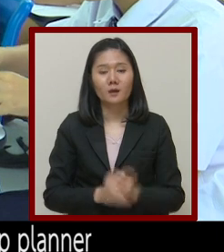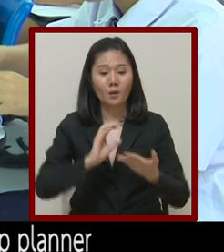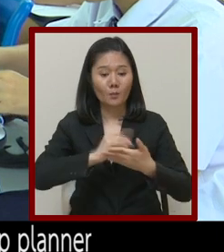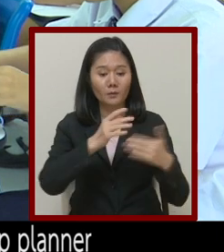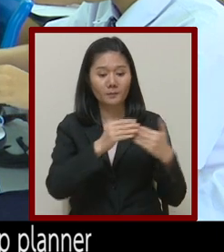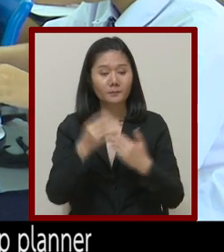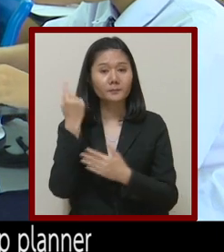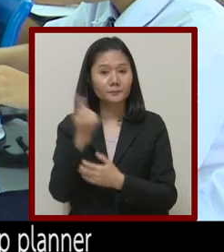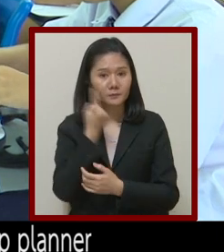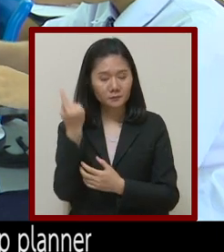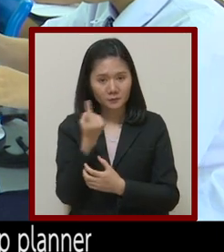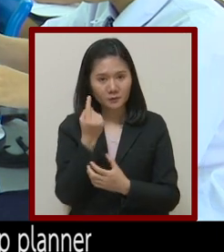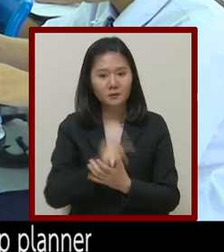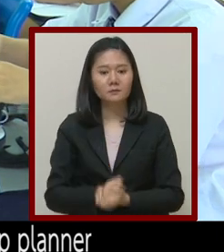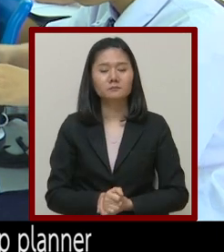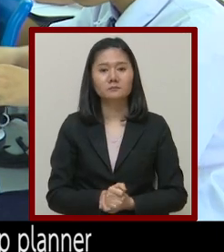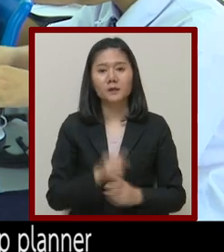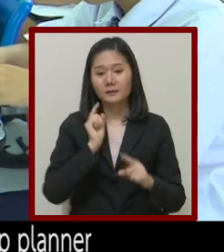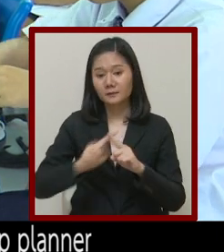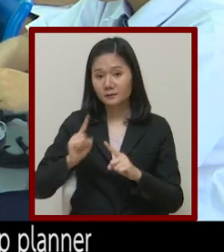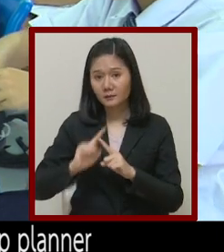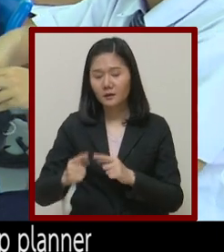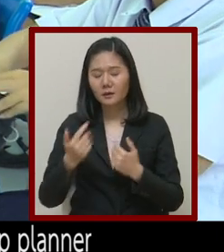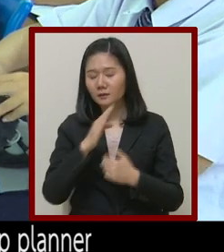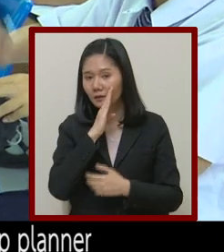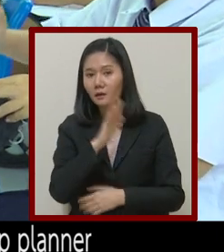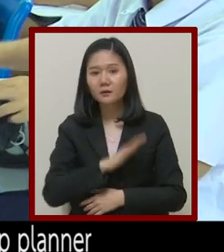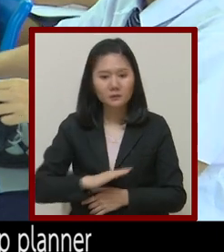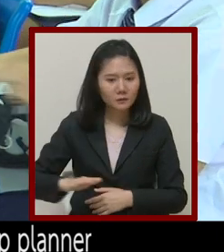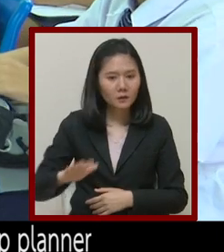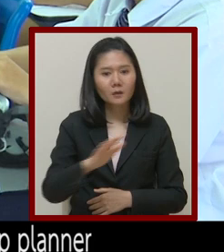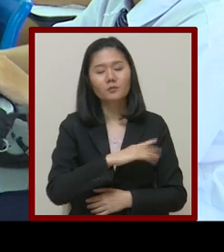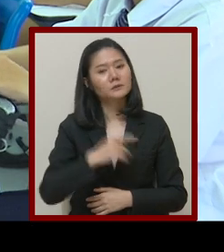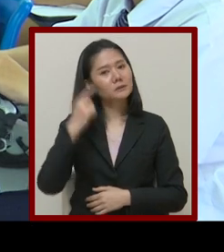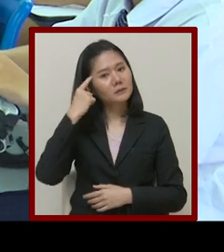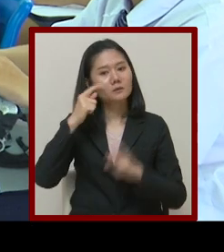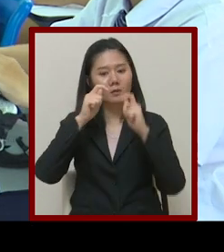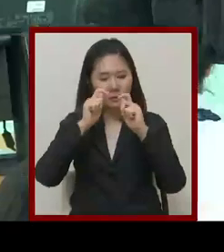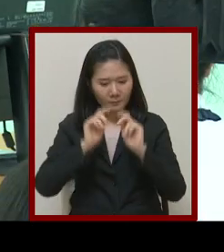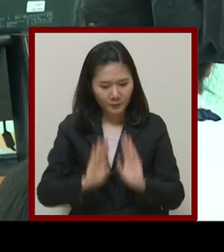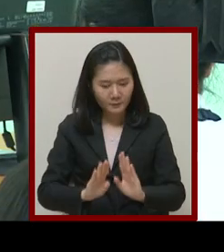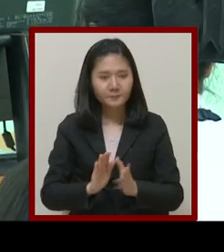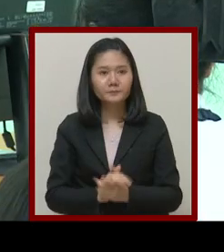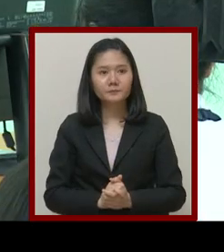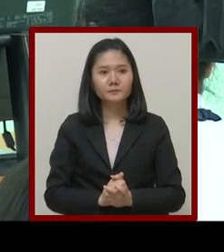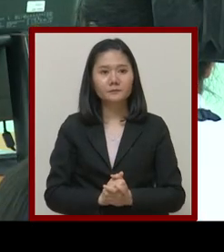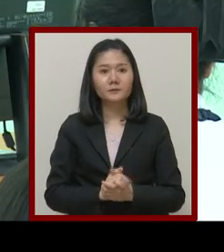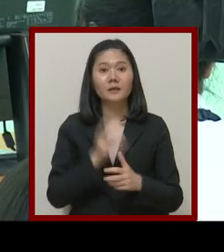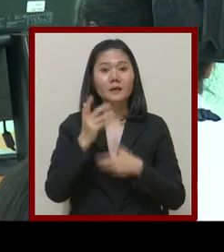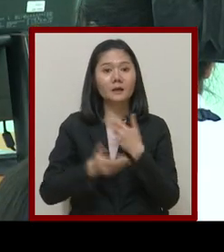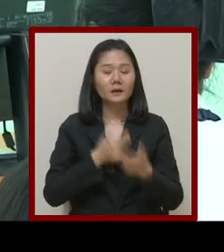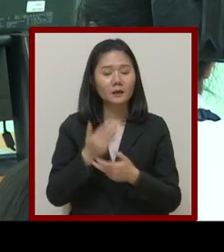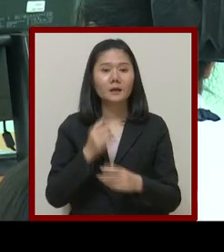วแต่ละโปรแกรมเนี่ยถ้าพวกเราเป็นนักออกแบบหรือว่าจะ